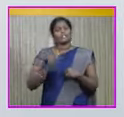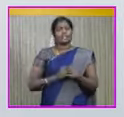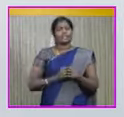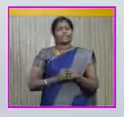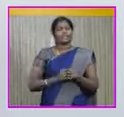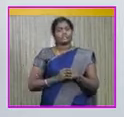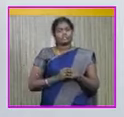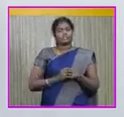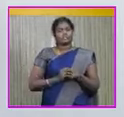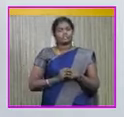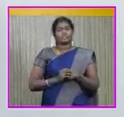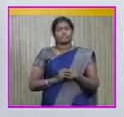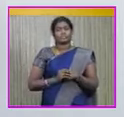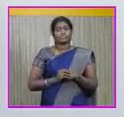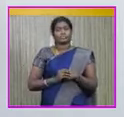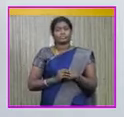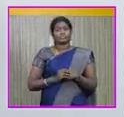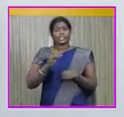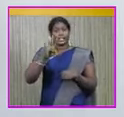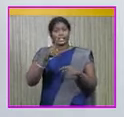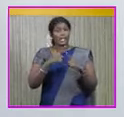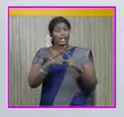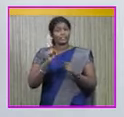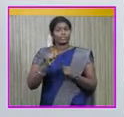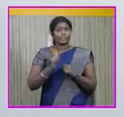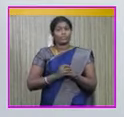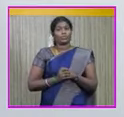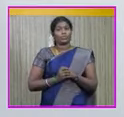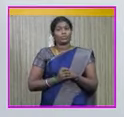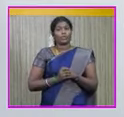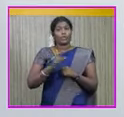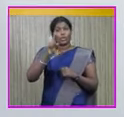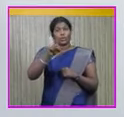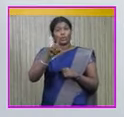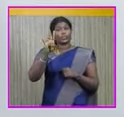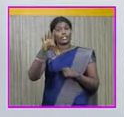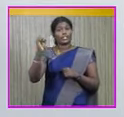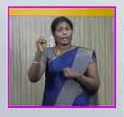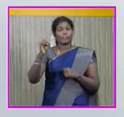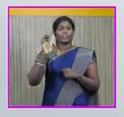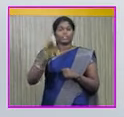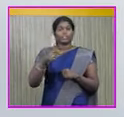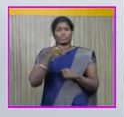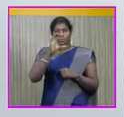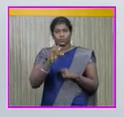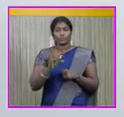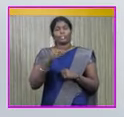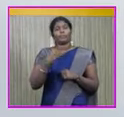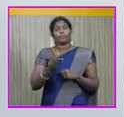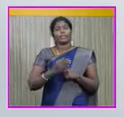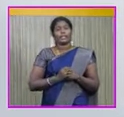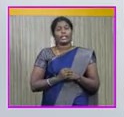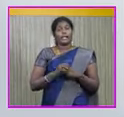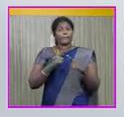40 ஆகிடும். அப்போ 4 எக்ஸ் டிகிரியோட மதிப்பு 140 டிகிரி அப்படின்னு சுருக்கலாம். எக்ஸ்